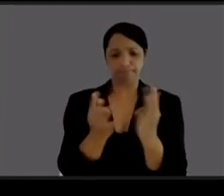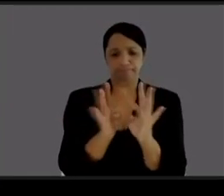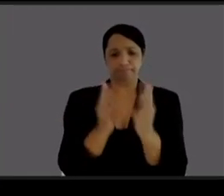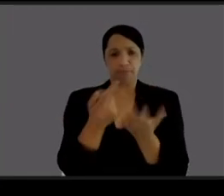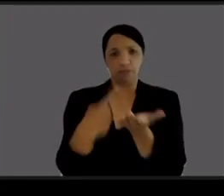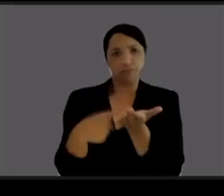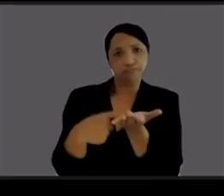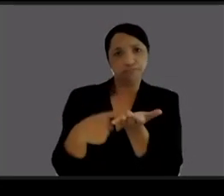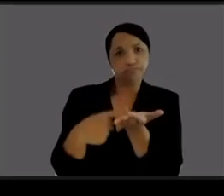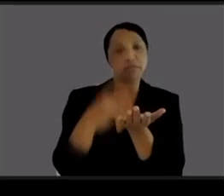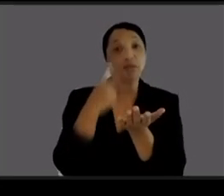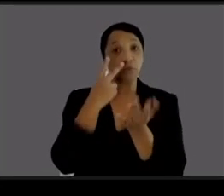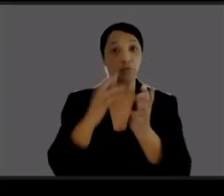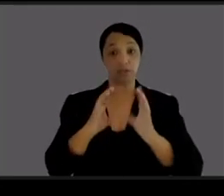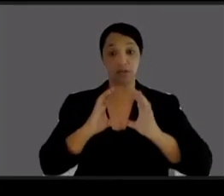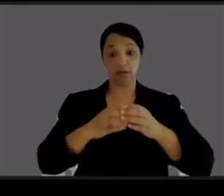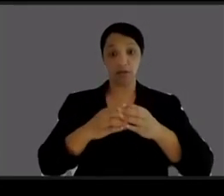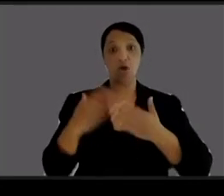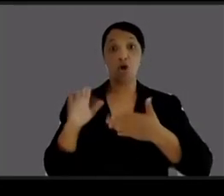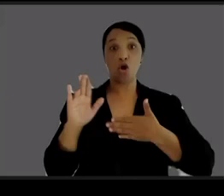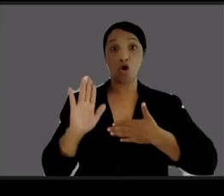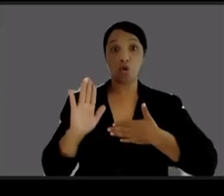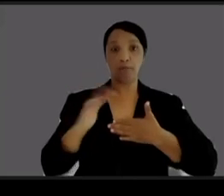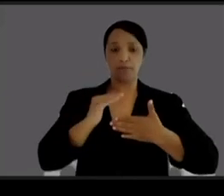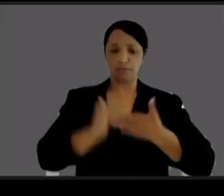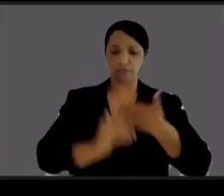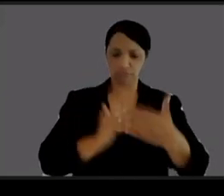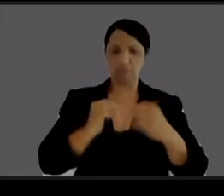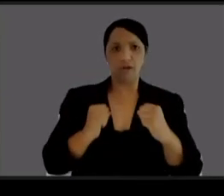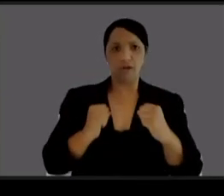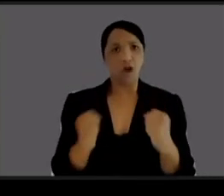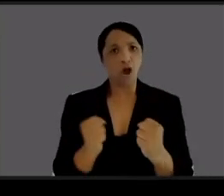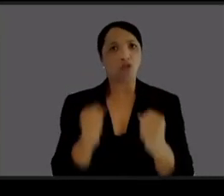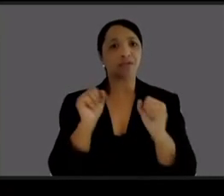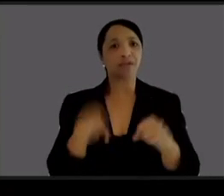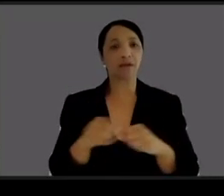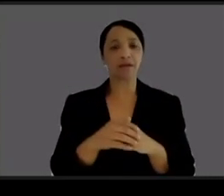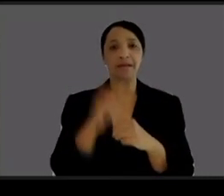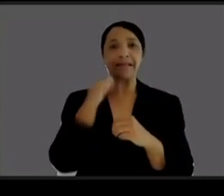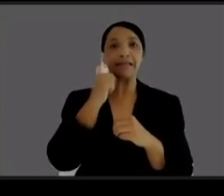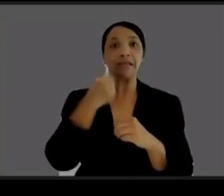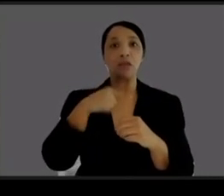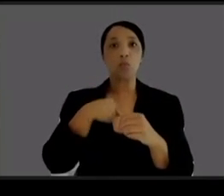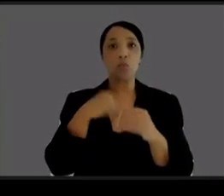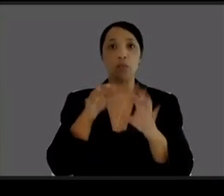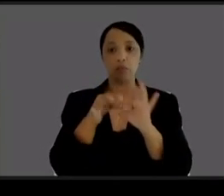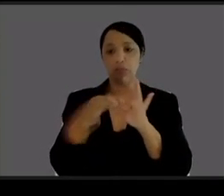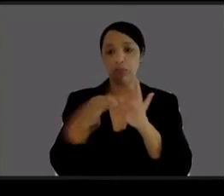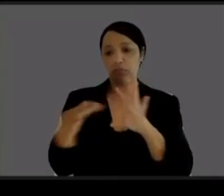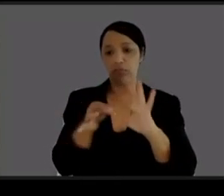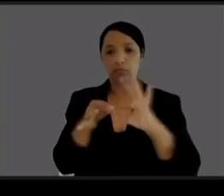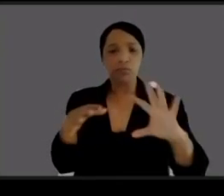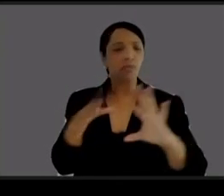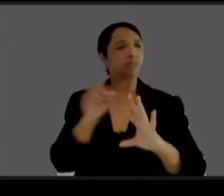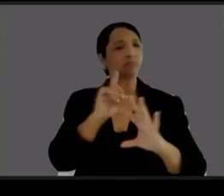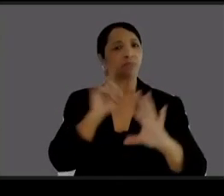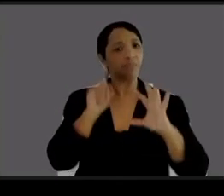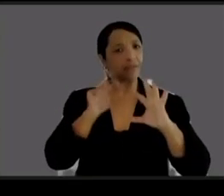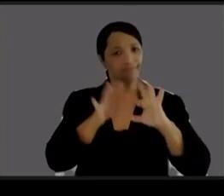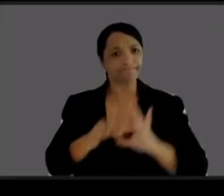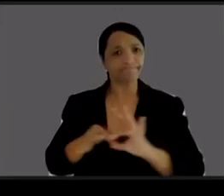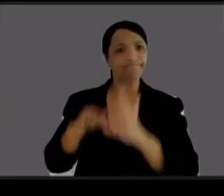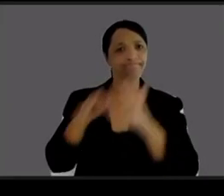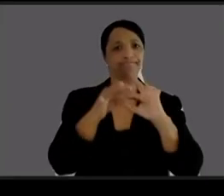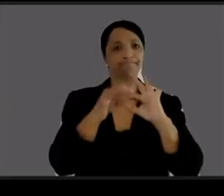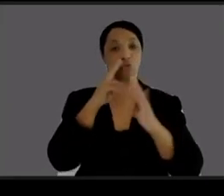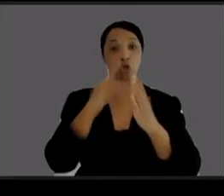يجتمعوا بانتظام لضمان متابعه التزامات المكرسه في الاتفاق ولا يمكننا تحمل تراجع اخر وانعزال في